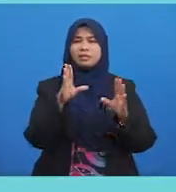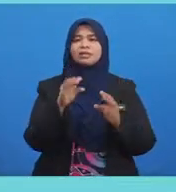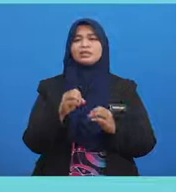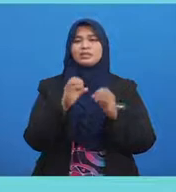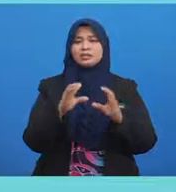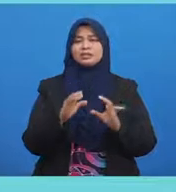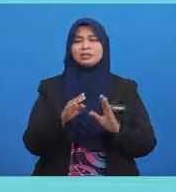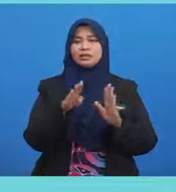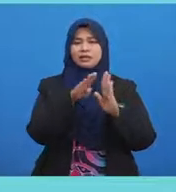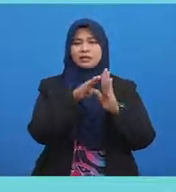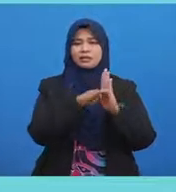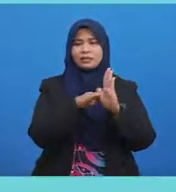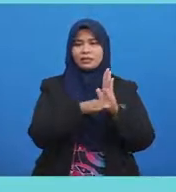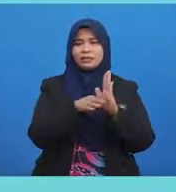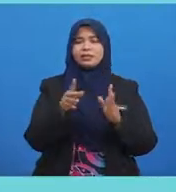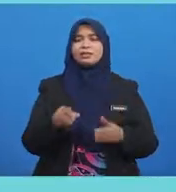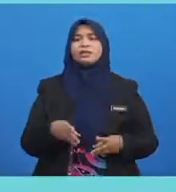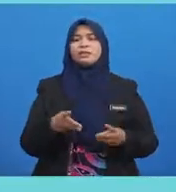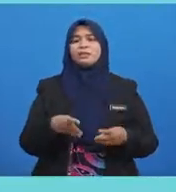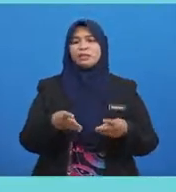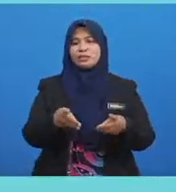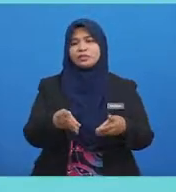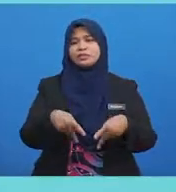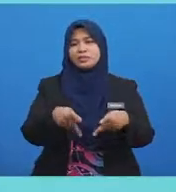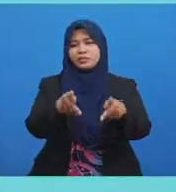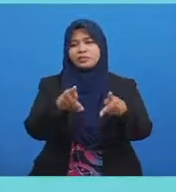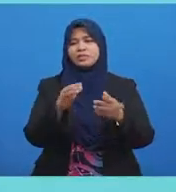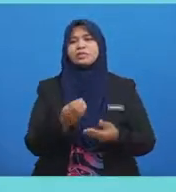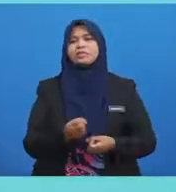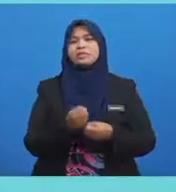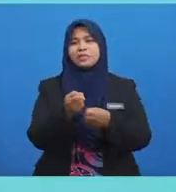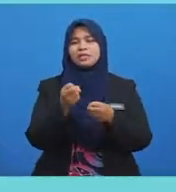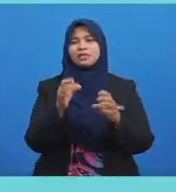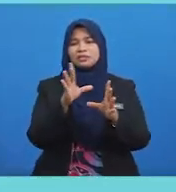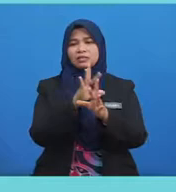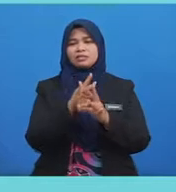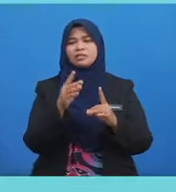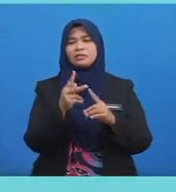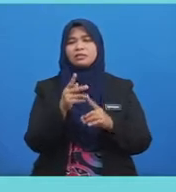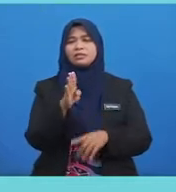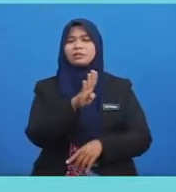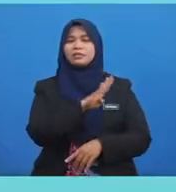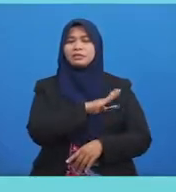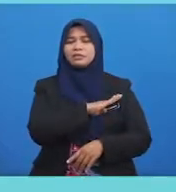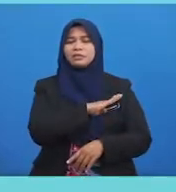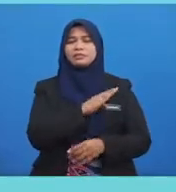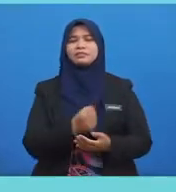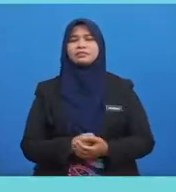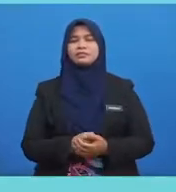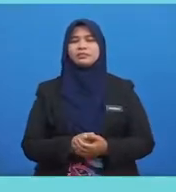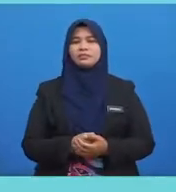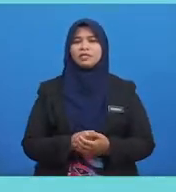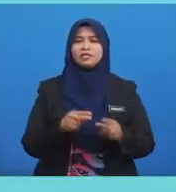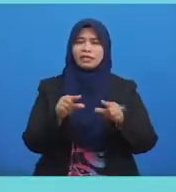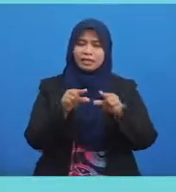kronologi proses penyerahan Sarawak kepada British. Tahukah murid-murid tentang